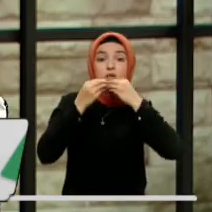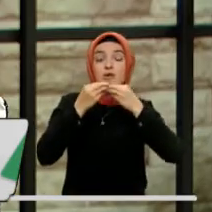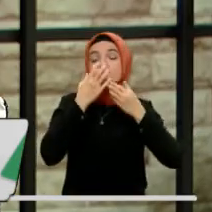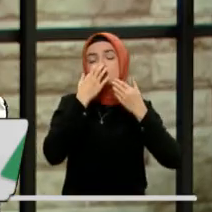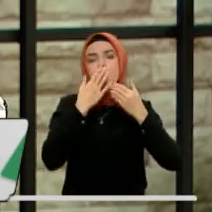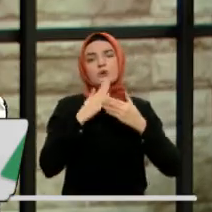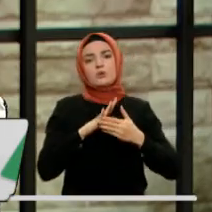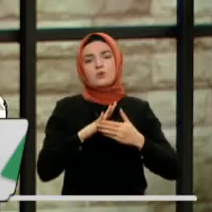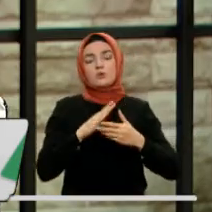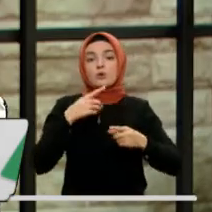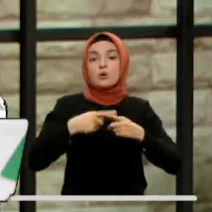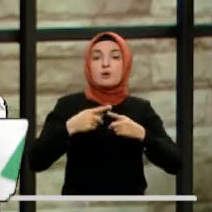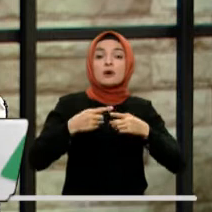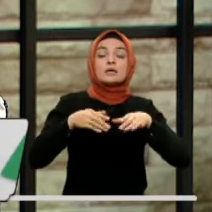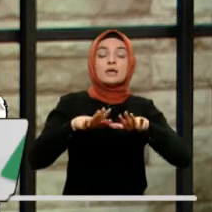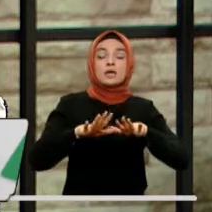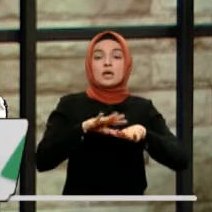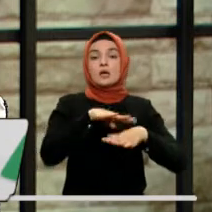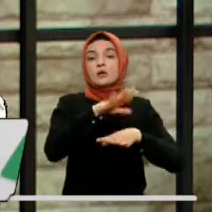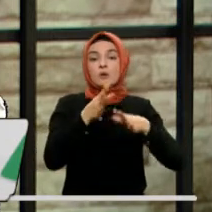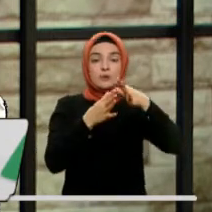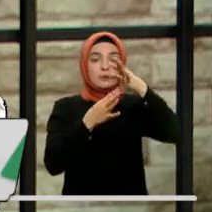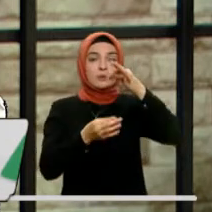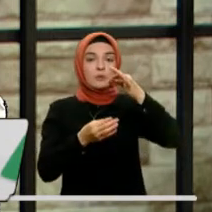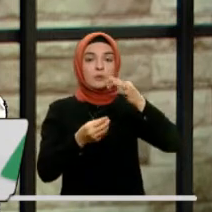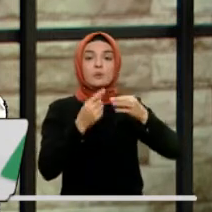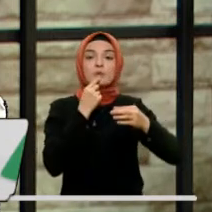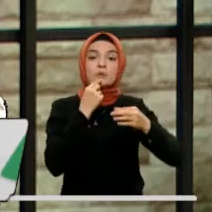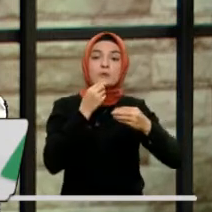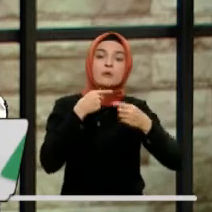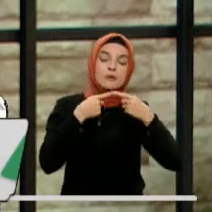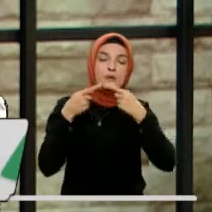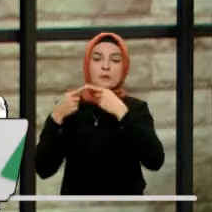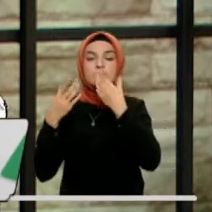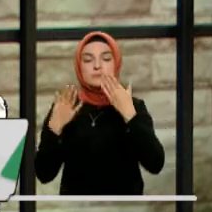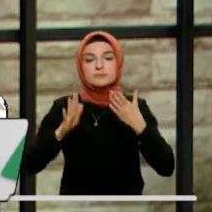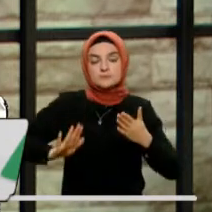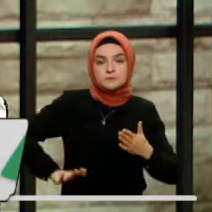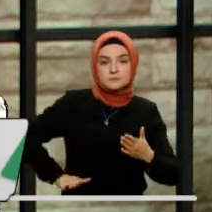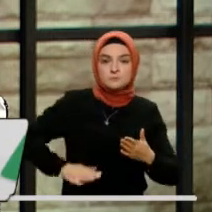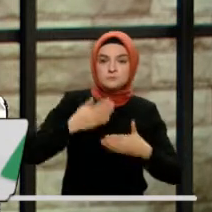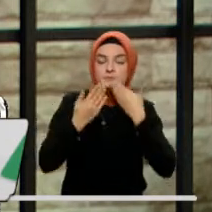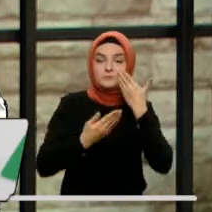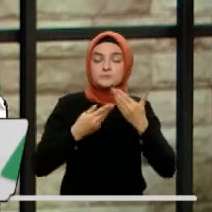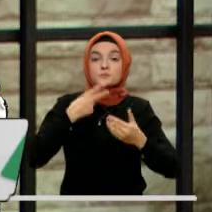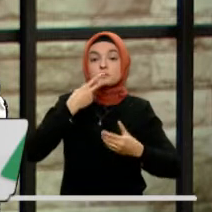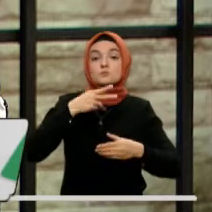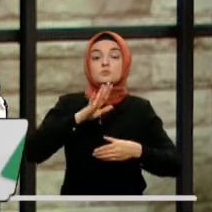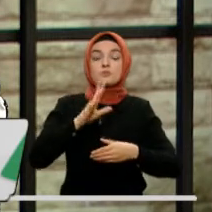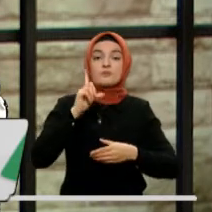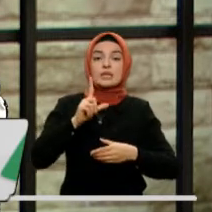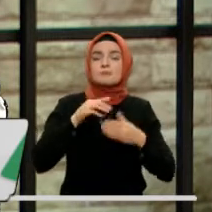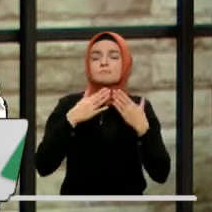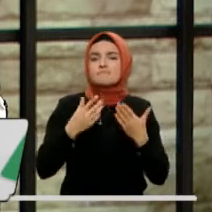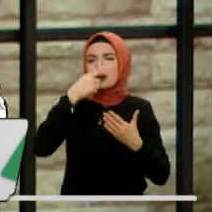yok. Yani tabii ki her insanın damak tadı farklı ama bunu çocuğa empoze edecek şekilde konuşmamak lazım. Belki